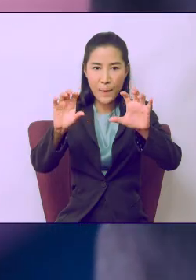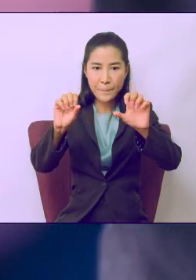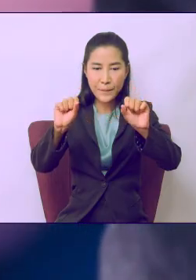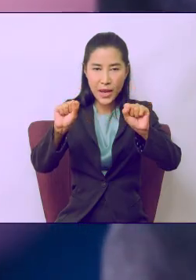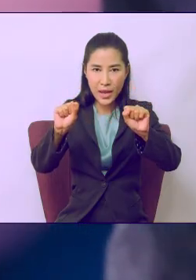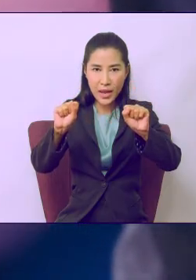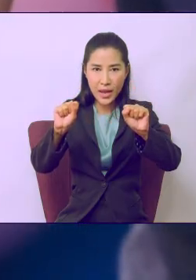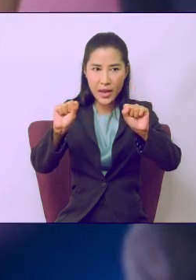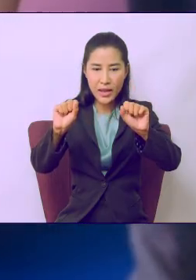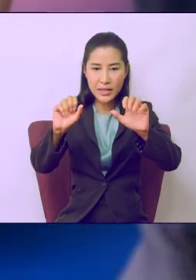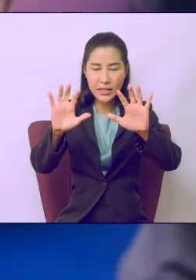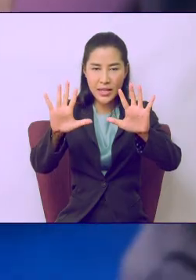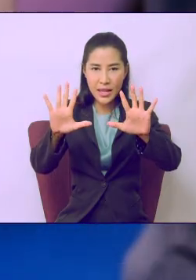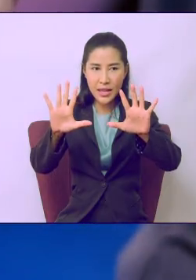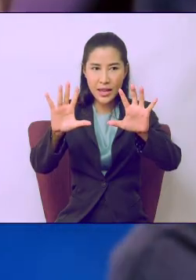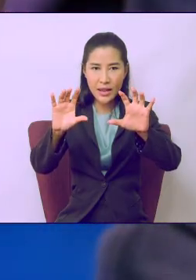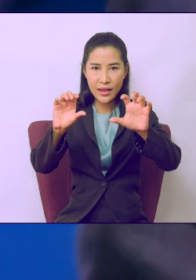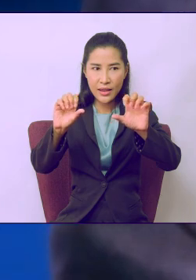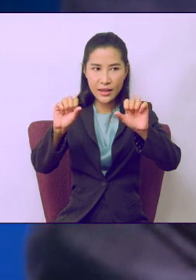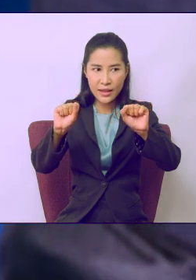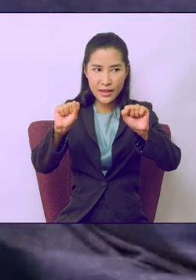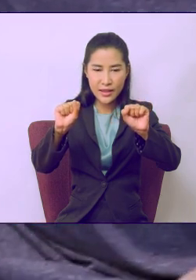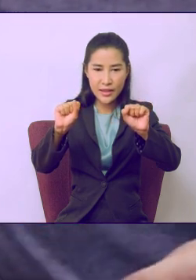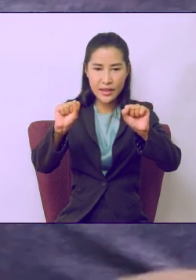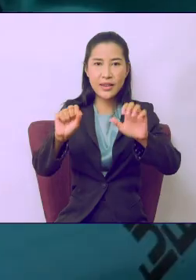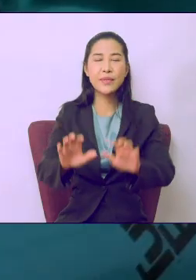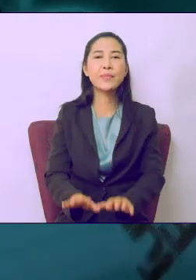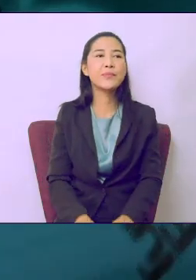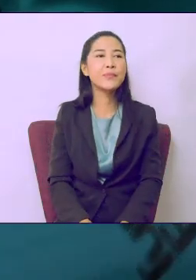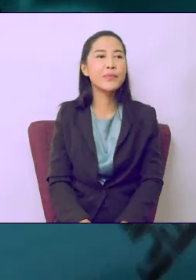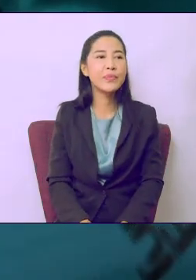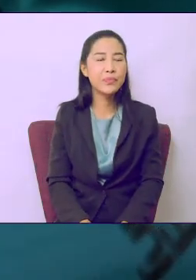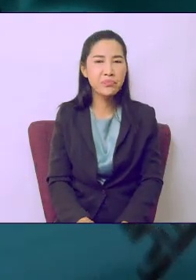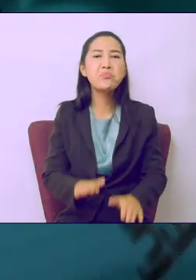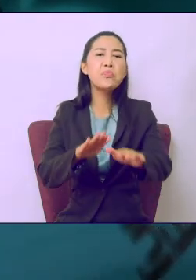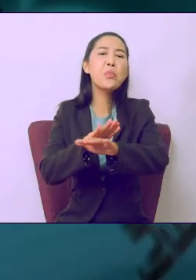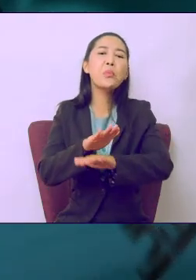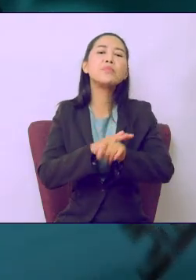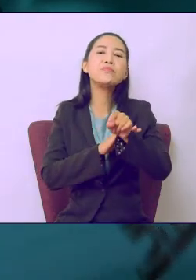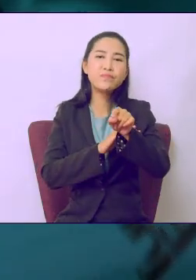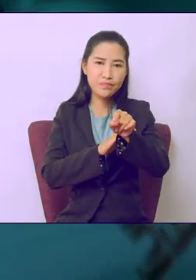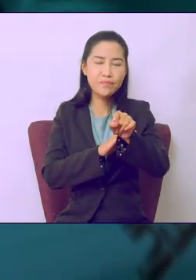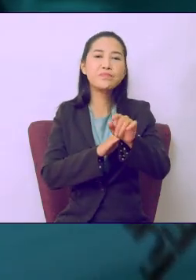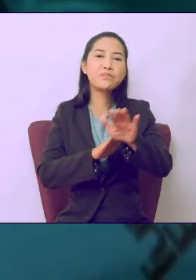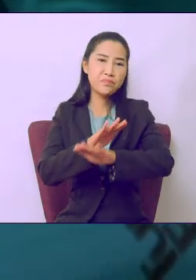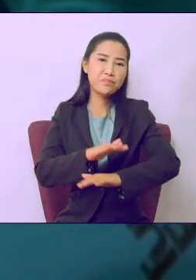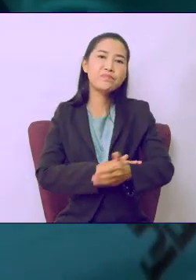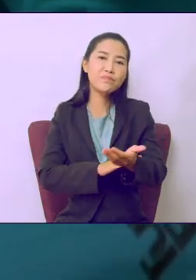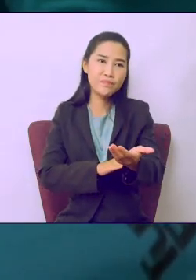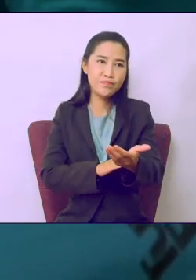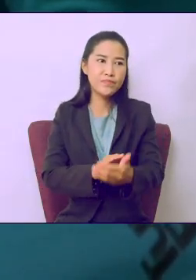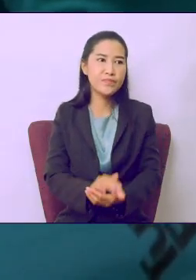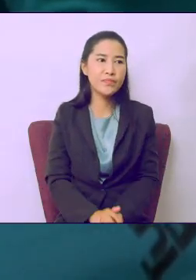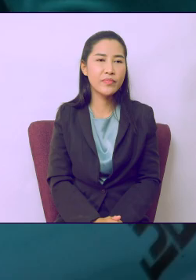สาธานมาะอ่าอ่าเบื้องต้นก็เท่านี้นะครับเบื้องต้นก็เท่านี้